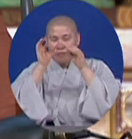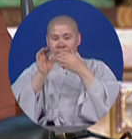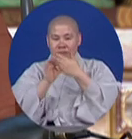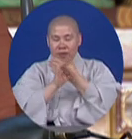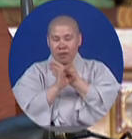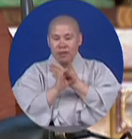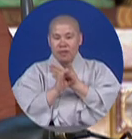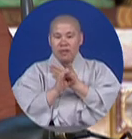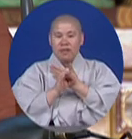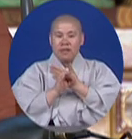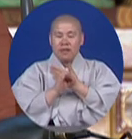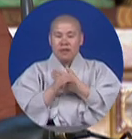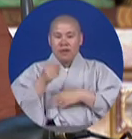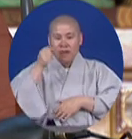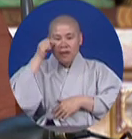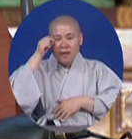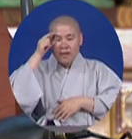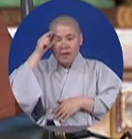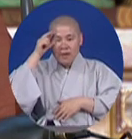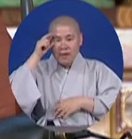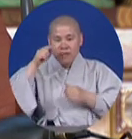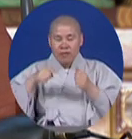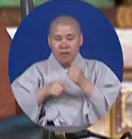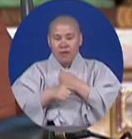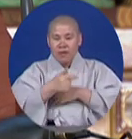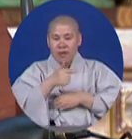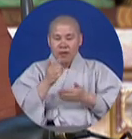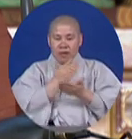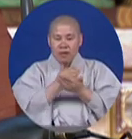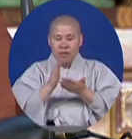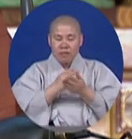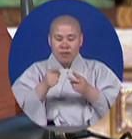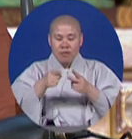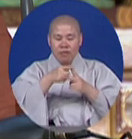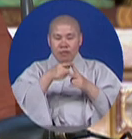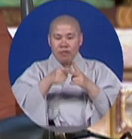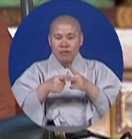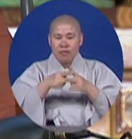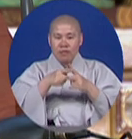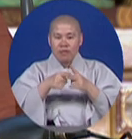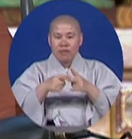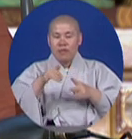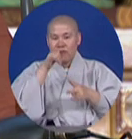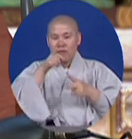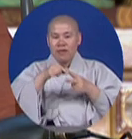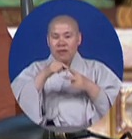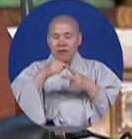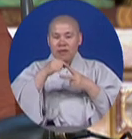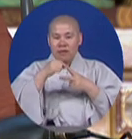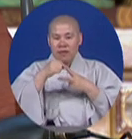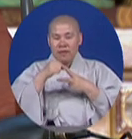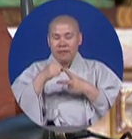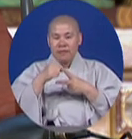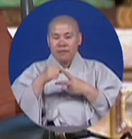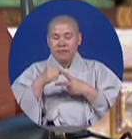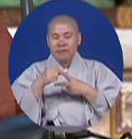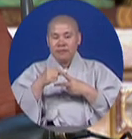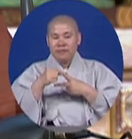겁니다. 깨달음이라고 하는 것은 크게 나누면 두 가지 뜻이 있는데 첫 번째는